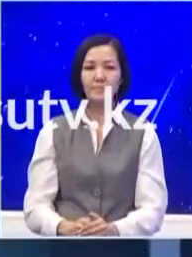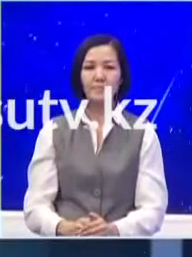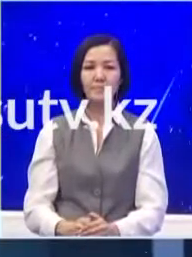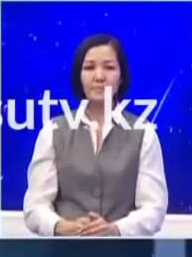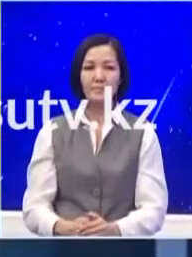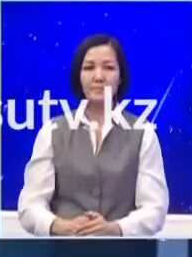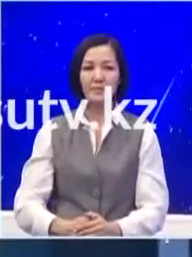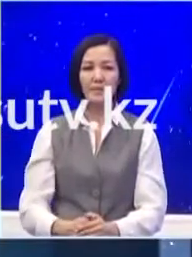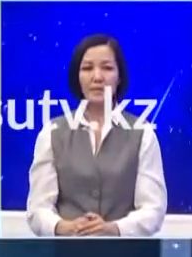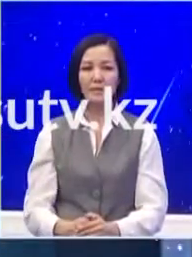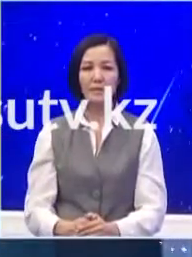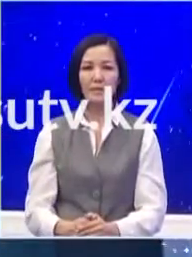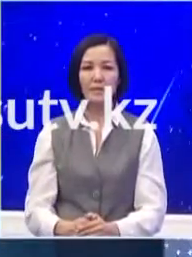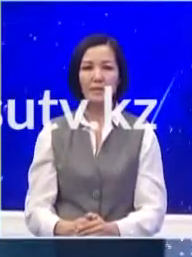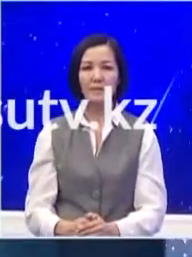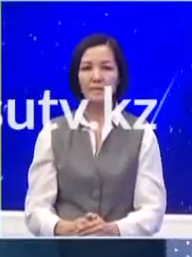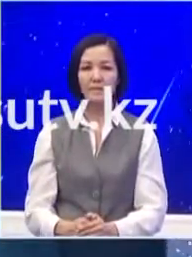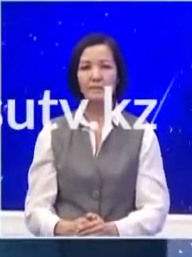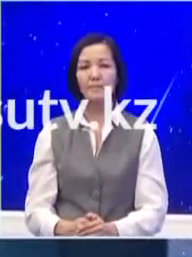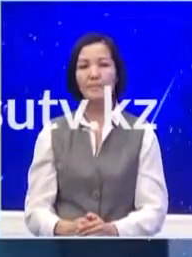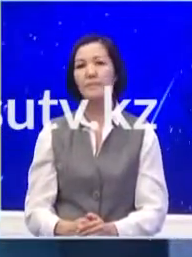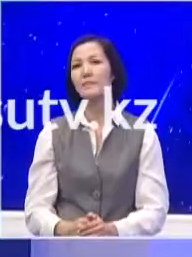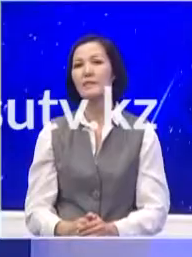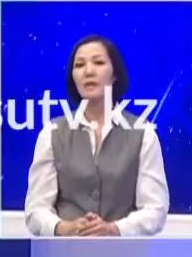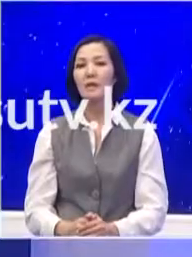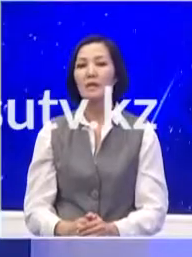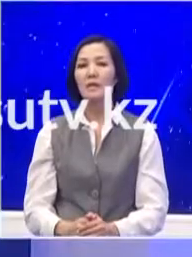жетісу арнасы, Алакөл ауданы.